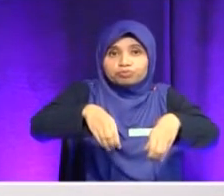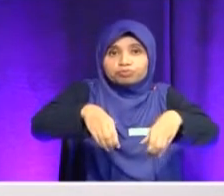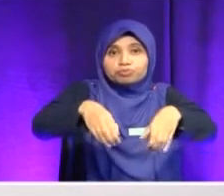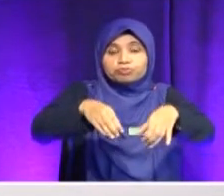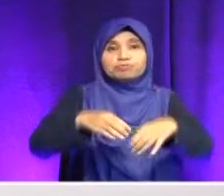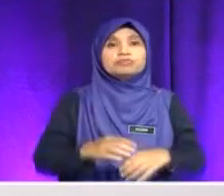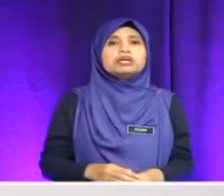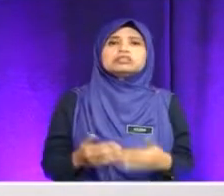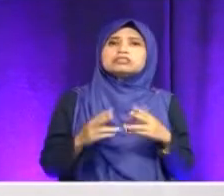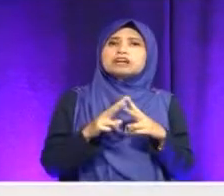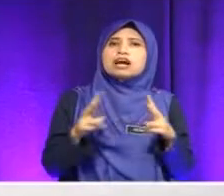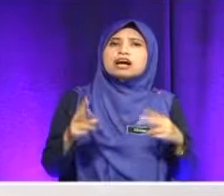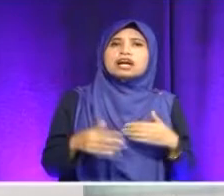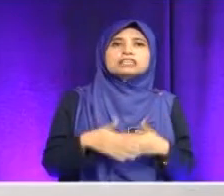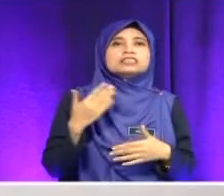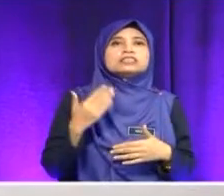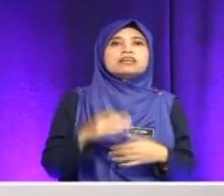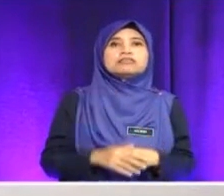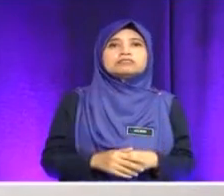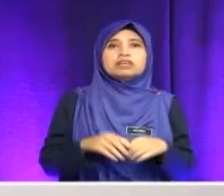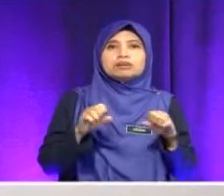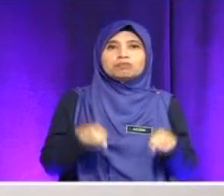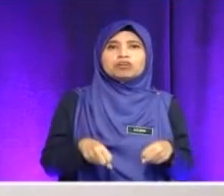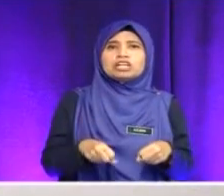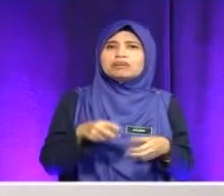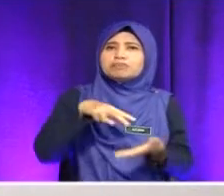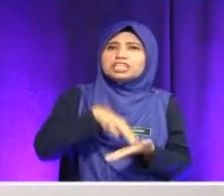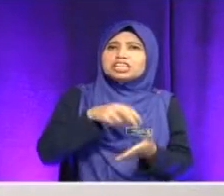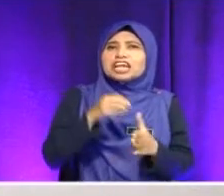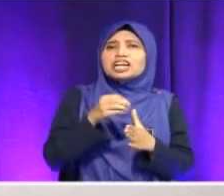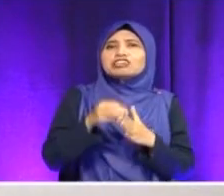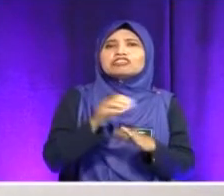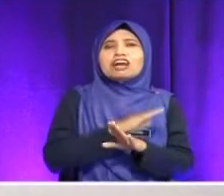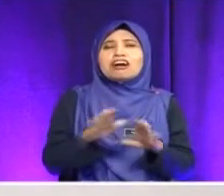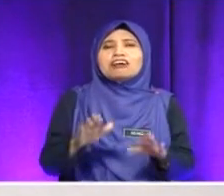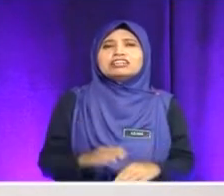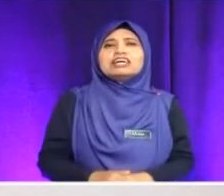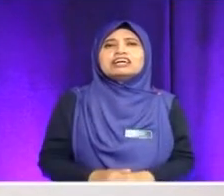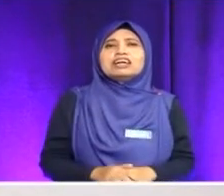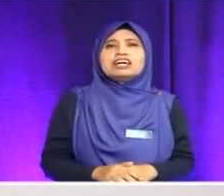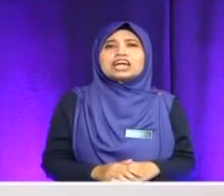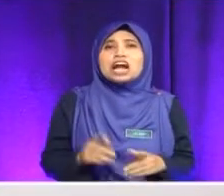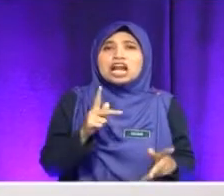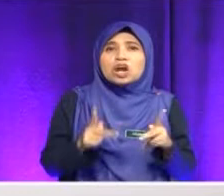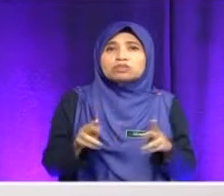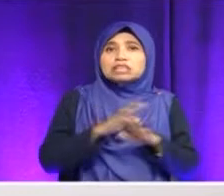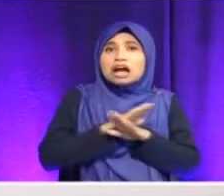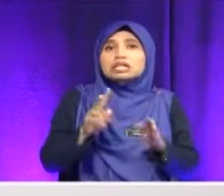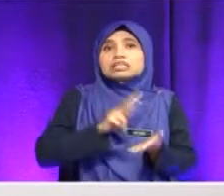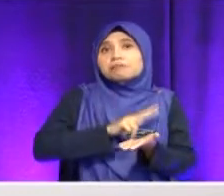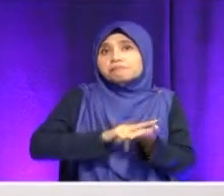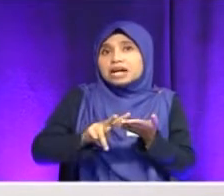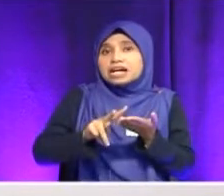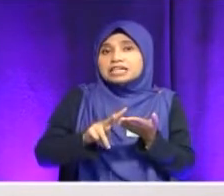tuh sangat senang eh tatula boleh Berdiri kita pilih di ini nanti kalau kita Batak emas